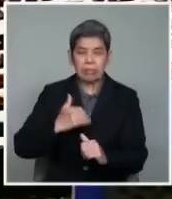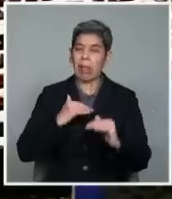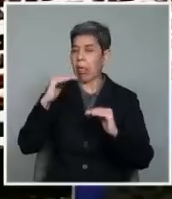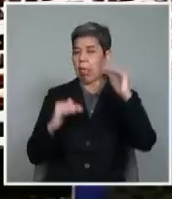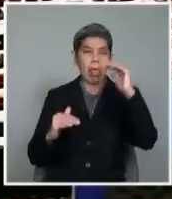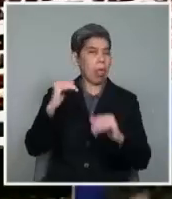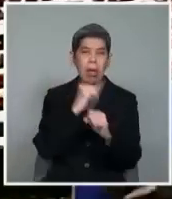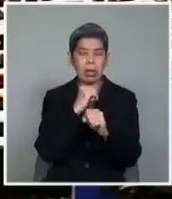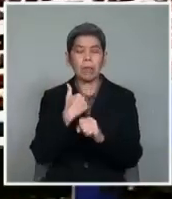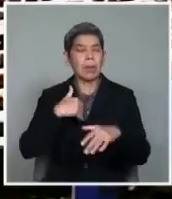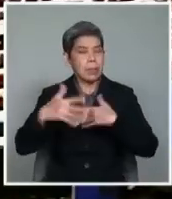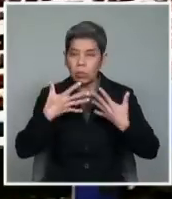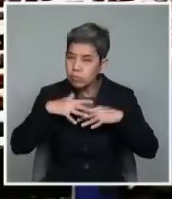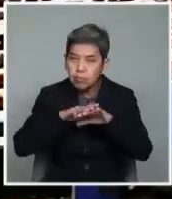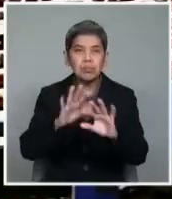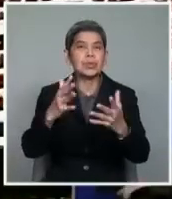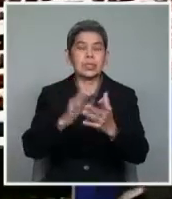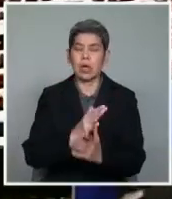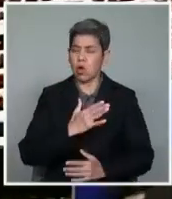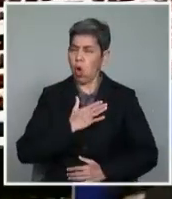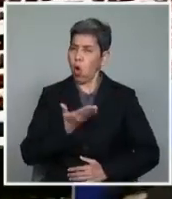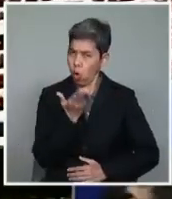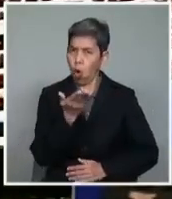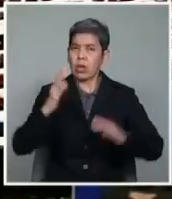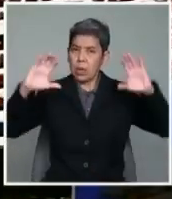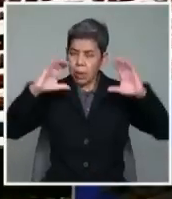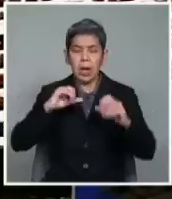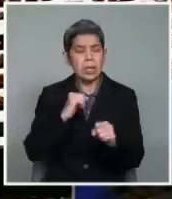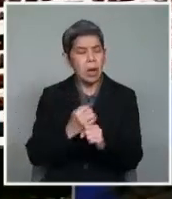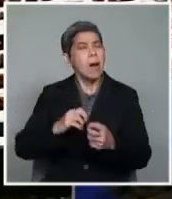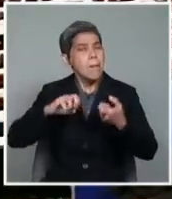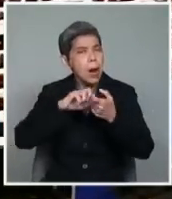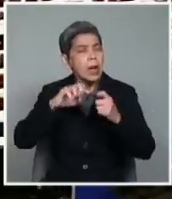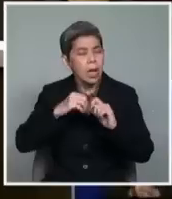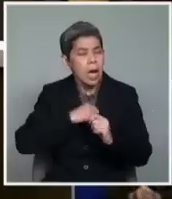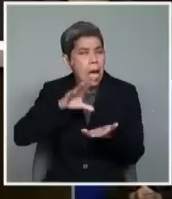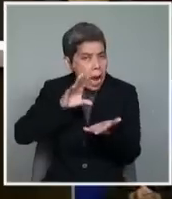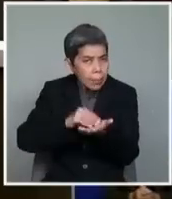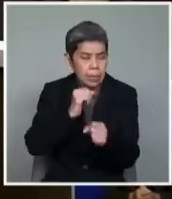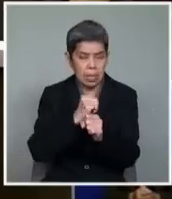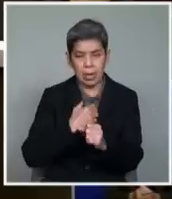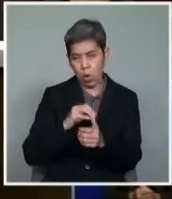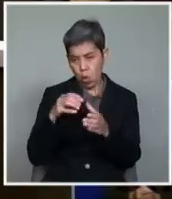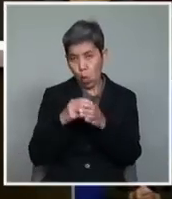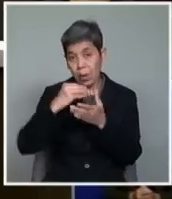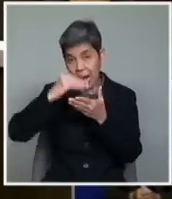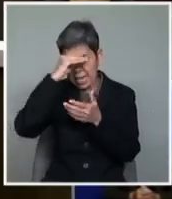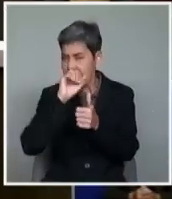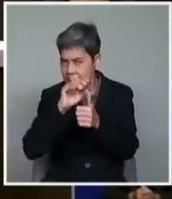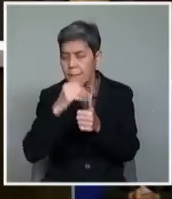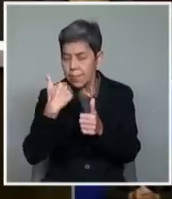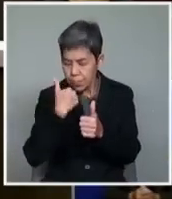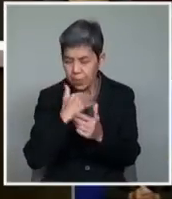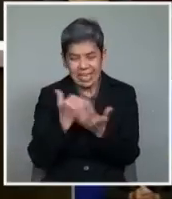การมีส่วนร่วมของประชาชนพร้อมขอให้รัฐบาลเปิดรับฟังปัญหาและข้อเสนอแนะของกลุ่มนักศึกษา